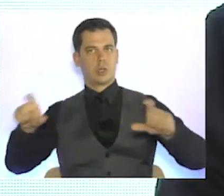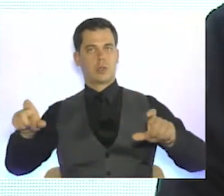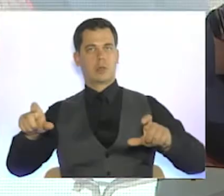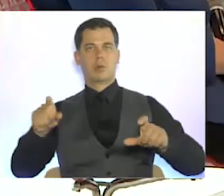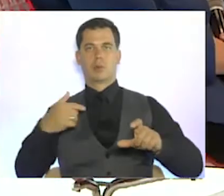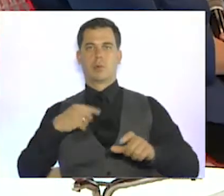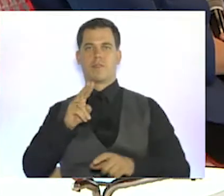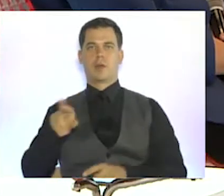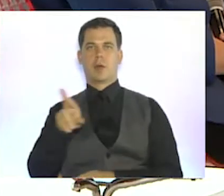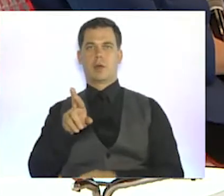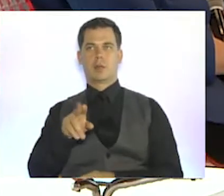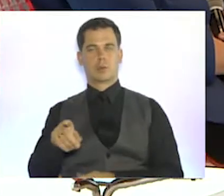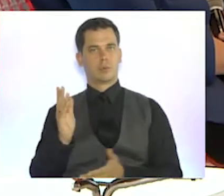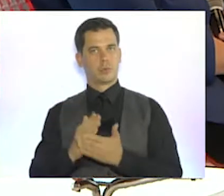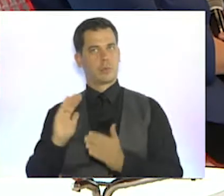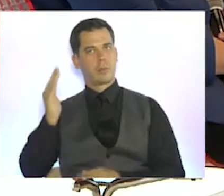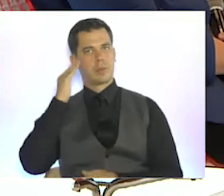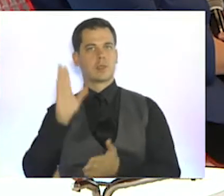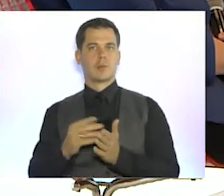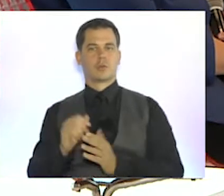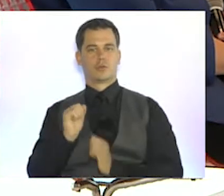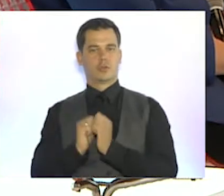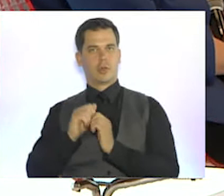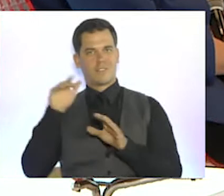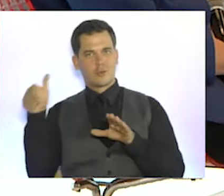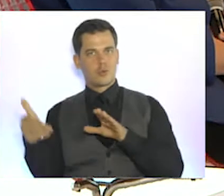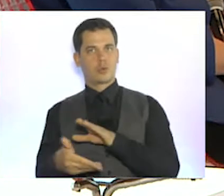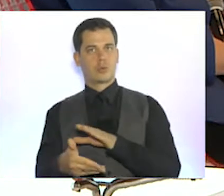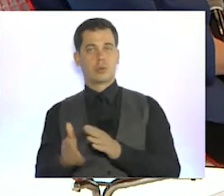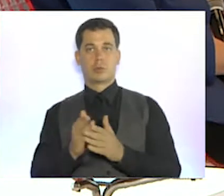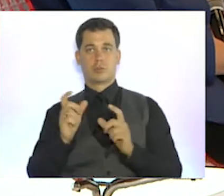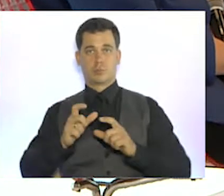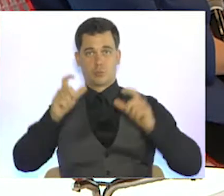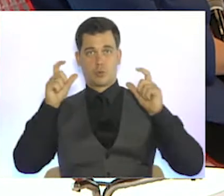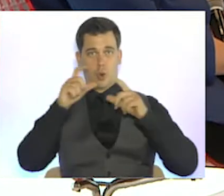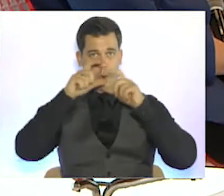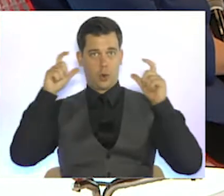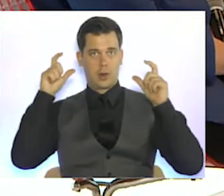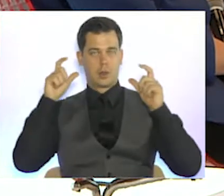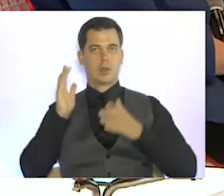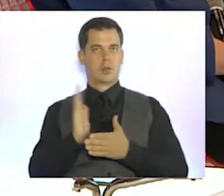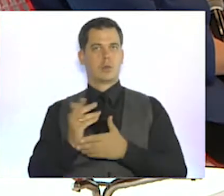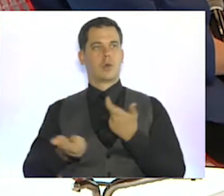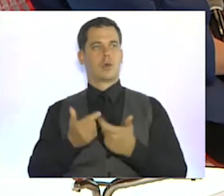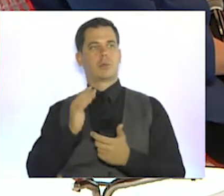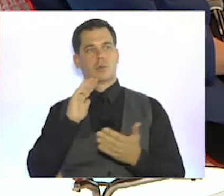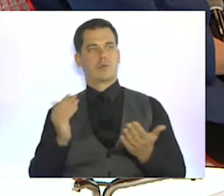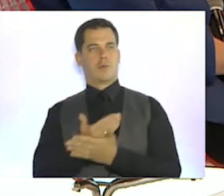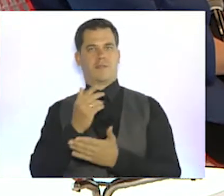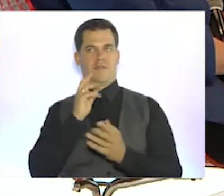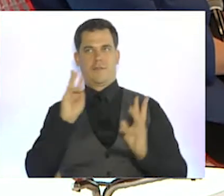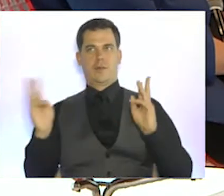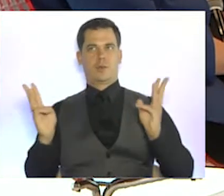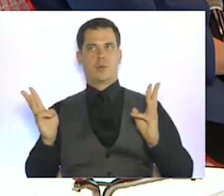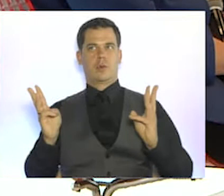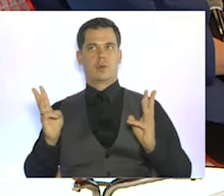który służył do tego, żeby zapoznać się na przykład z budową silnika, tak? Czyli zakładając te okulary, tworząc tą rzeczywistość drugą,